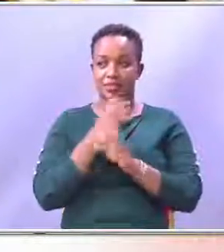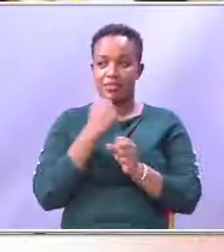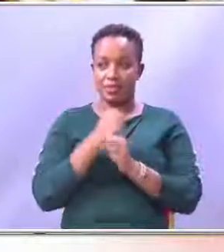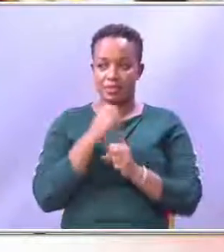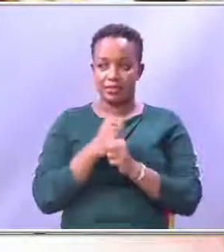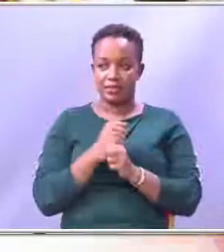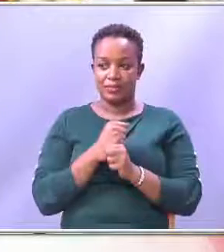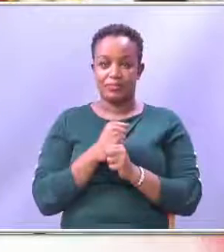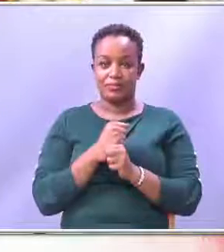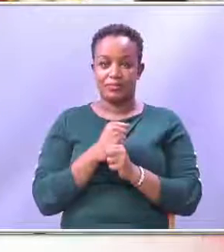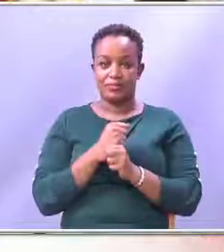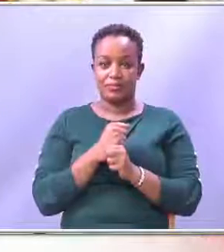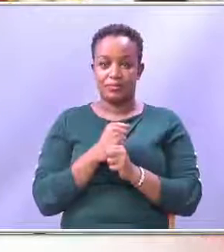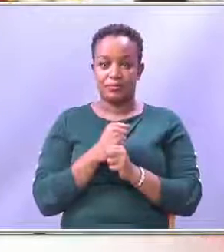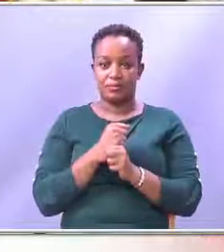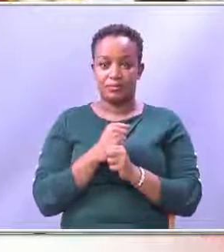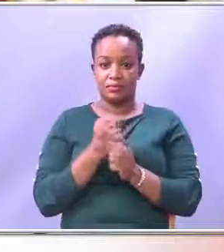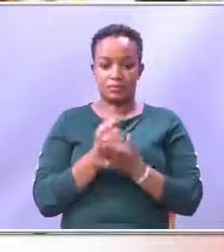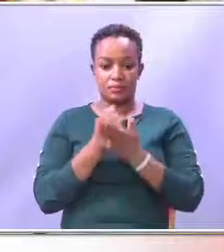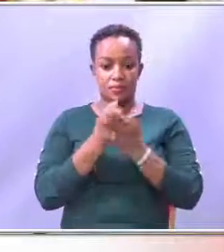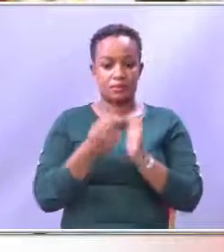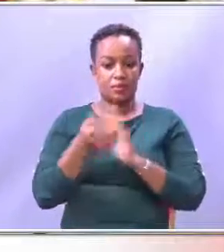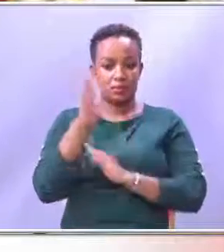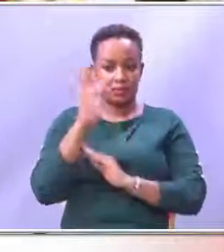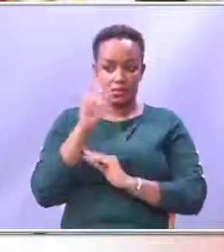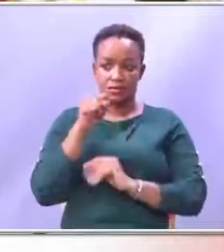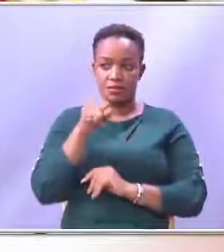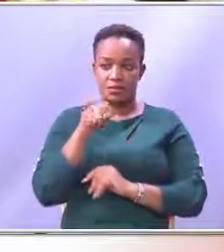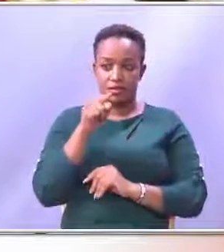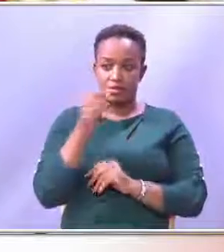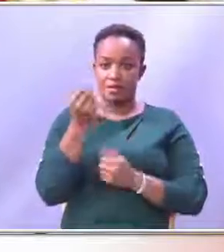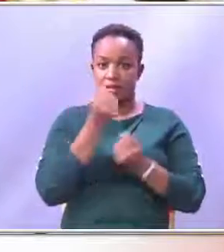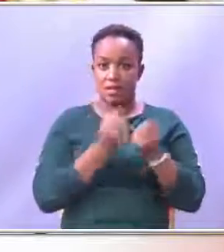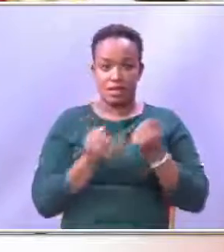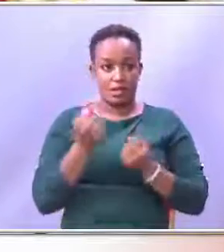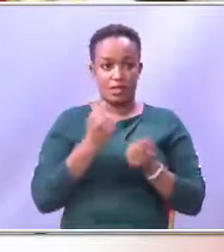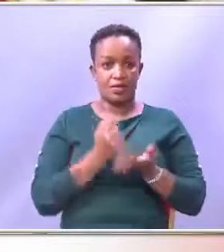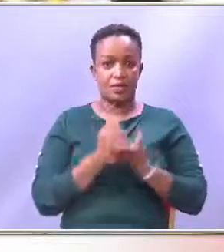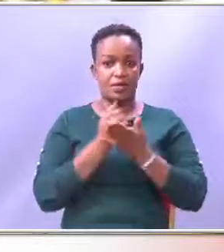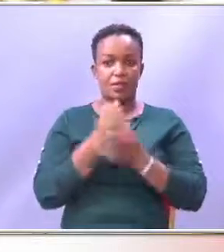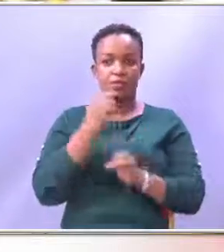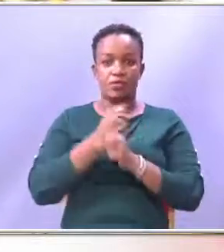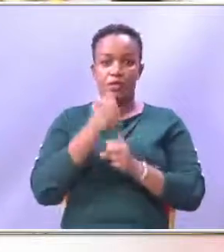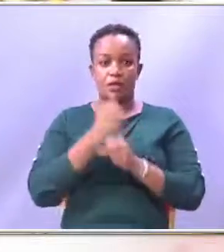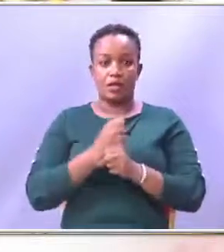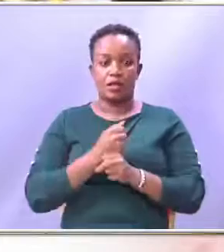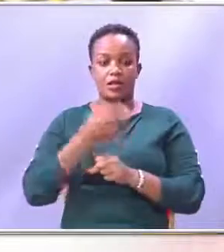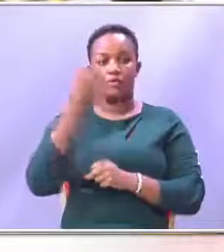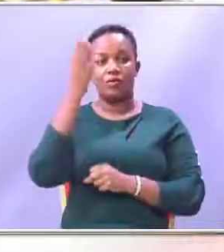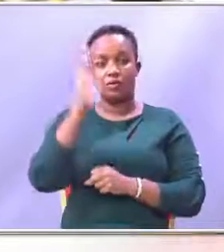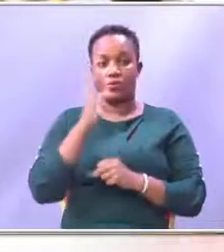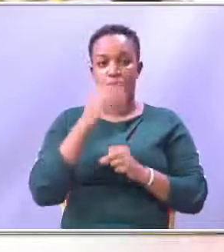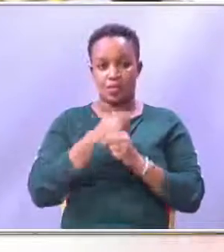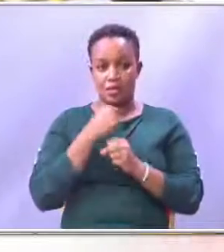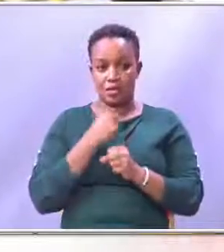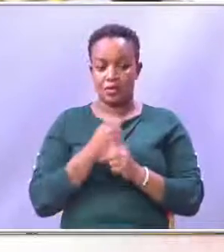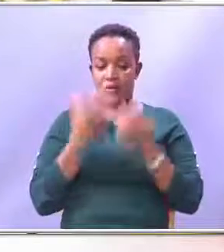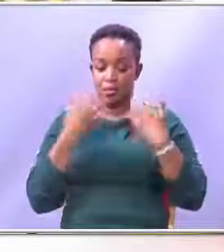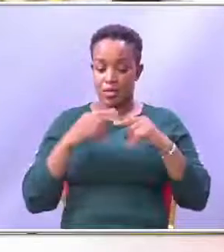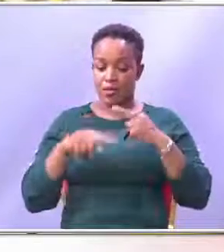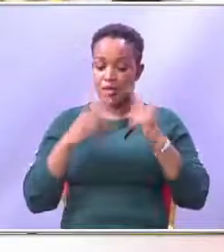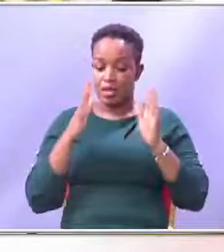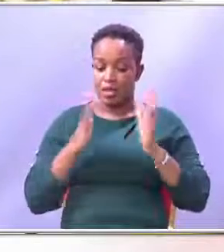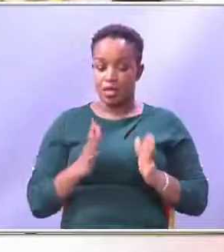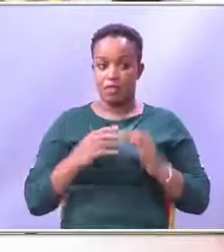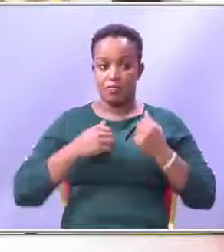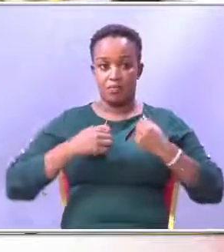of work ya kufanyia Mungu, so that hii gari nitafanya nayo kazi ya Mungu. Mimi ndio mshindi wa pikipiki